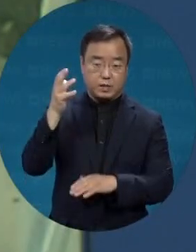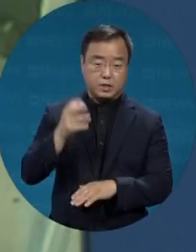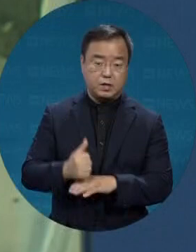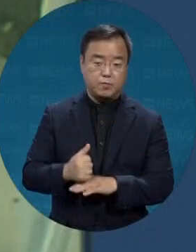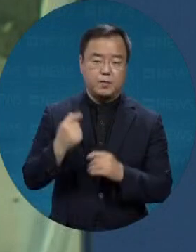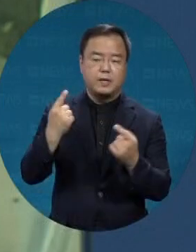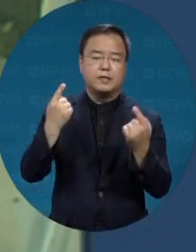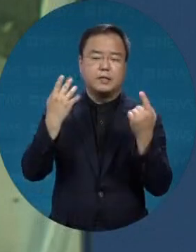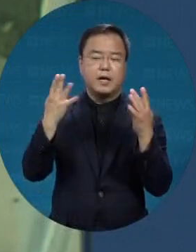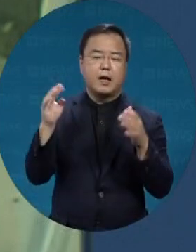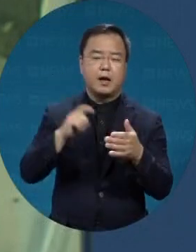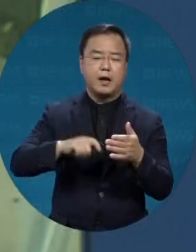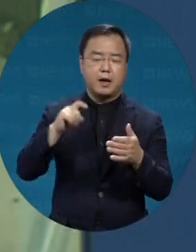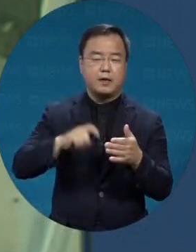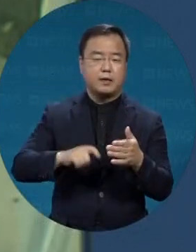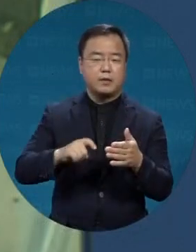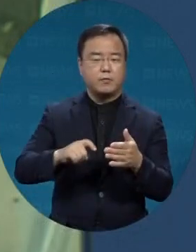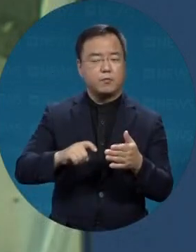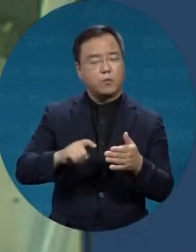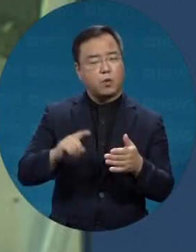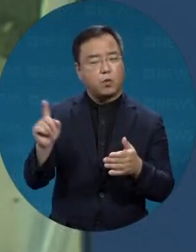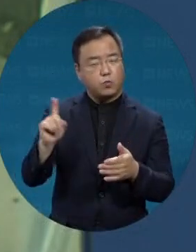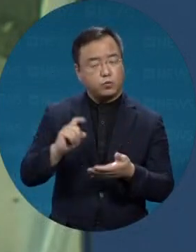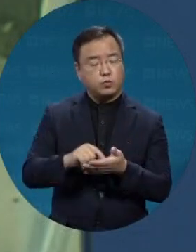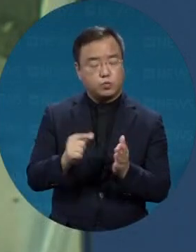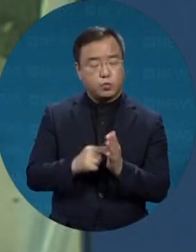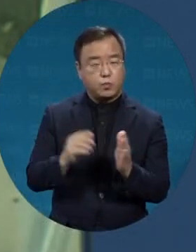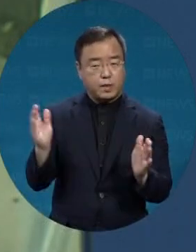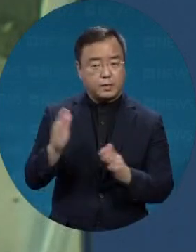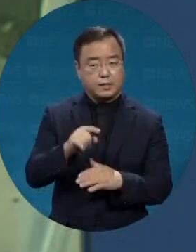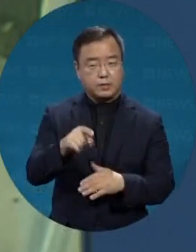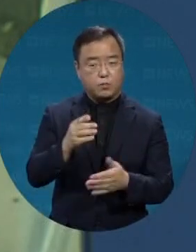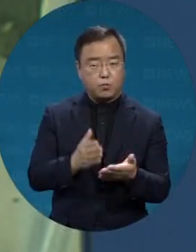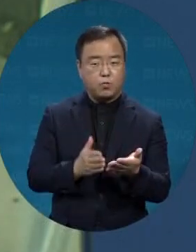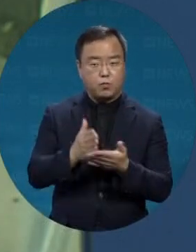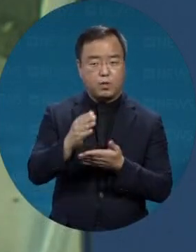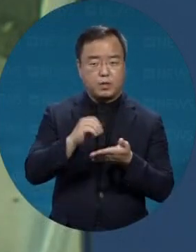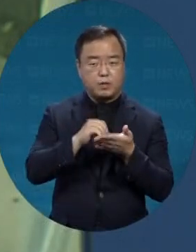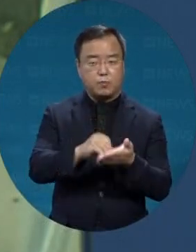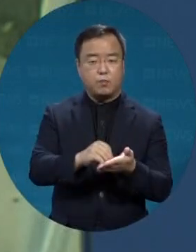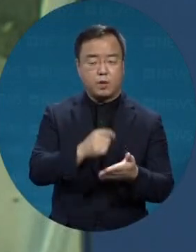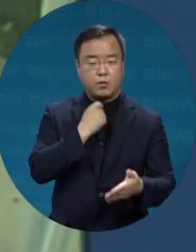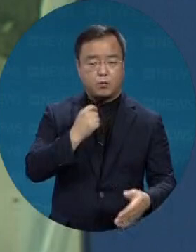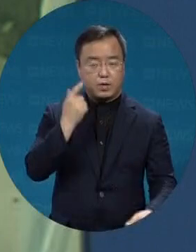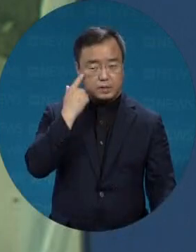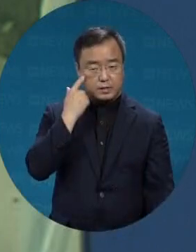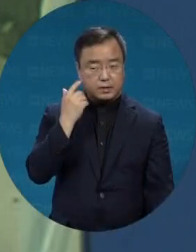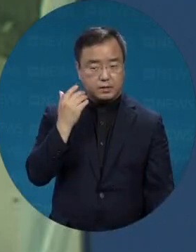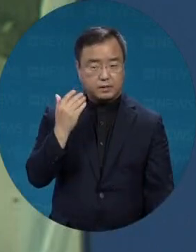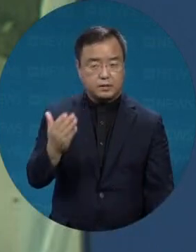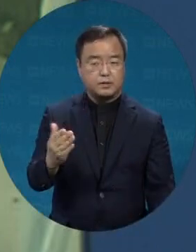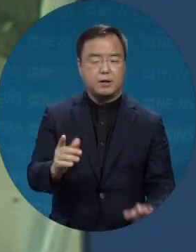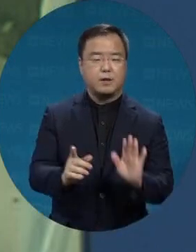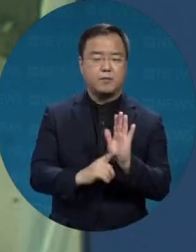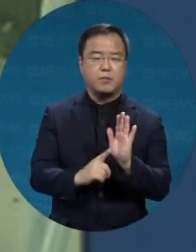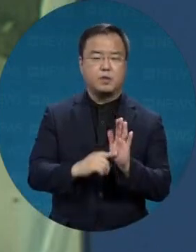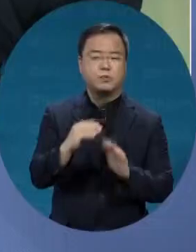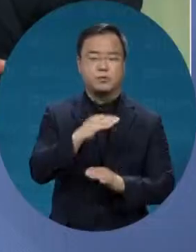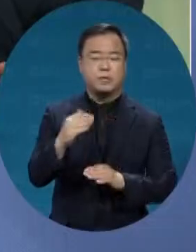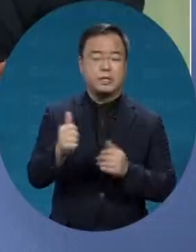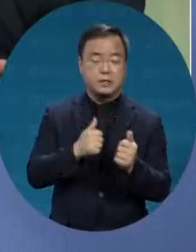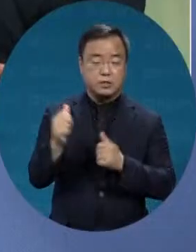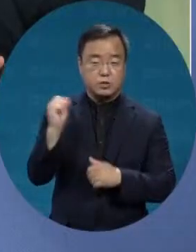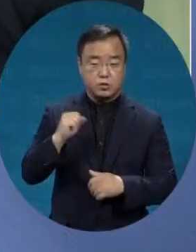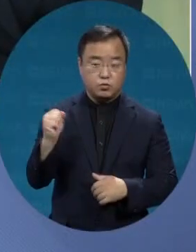대학에서는 얼마나 많은 학생이이 해당 대학에 어떤 과에 입학하고자 하냐라는 것을 나타내는 입시 경쟁률이라고